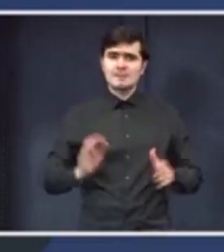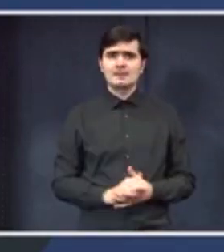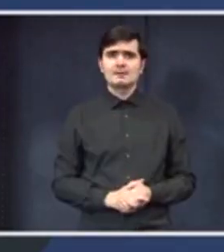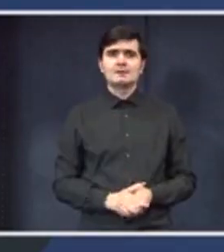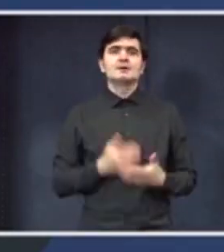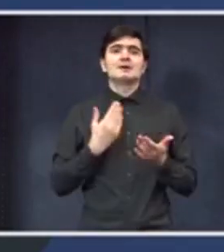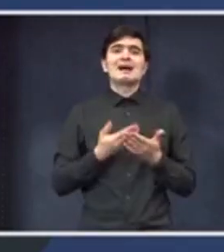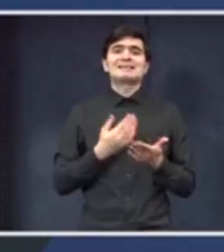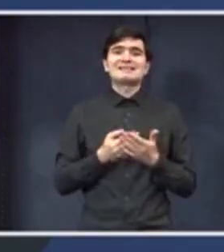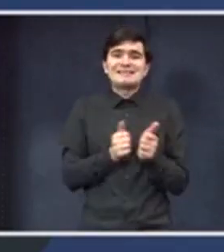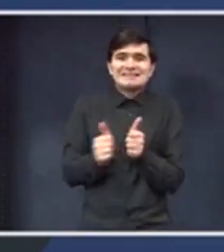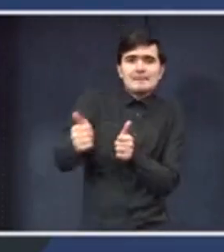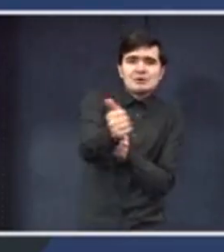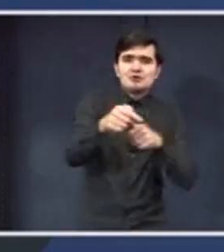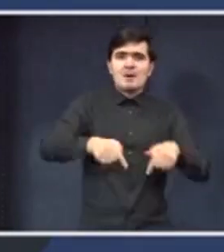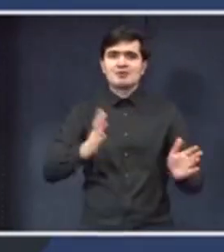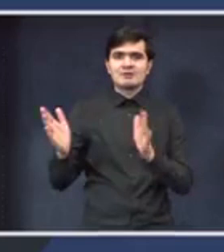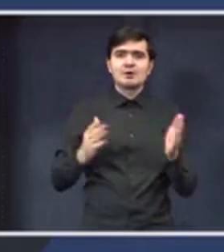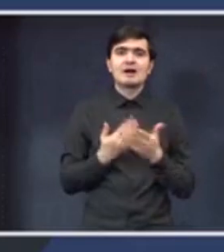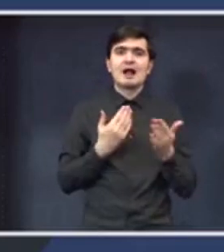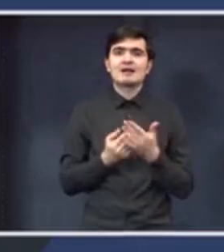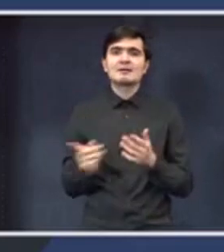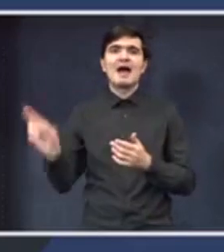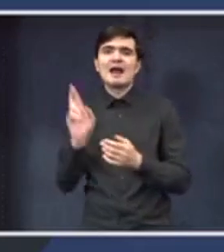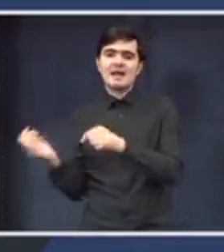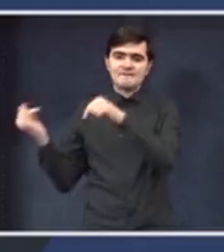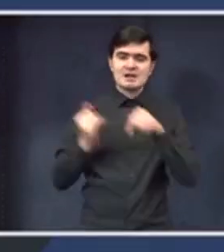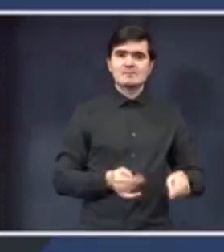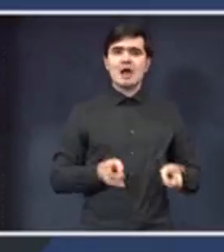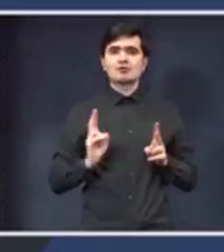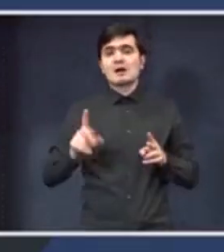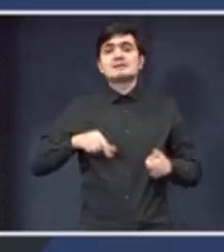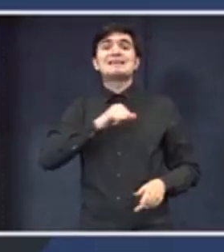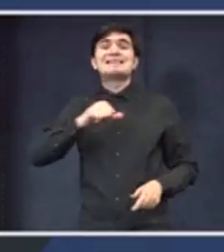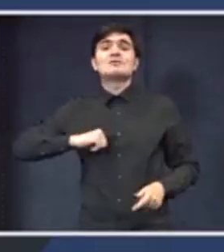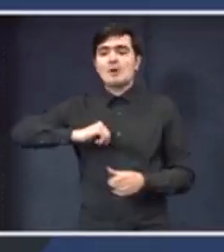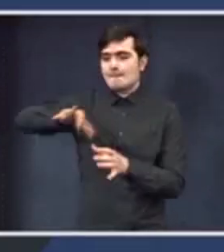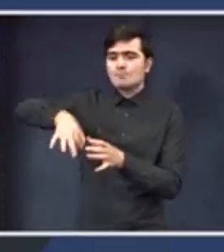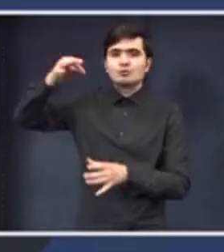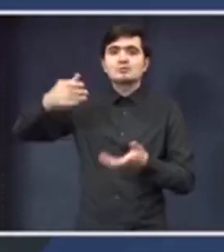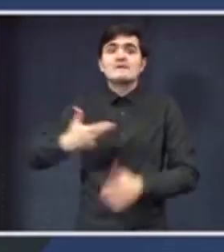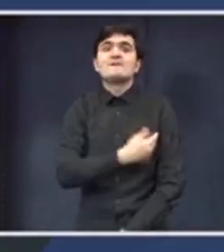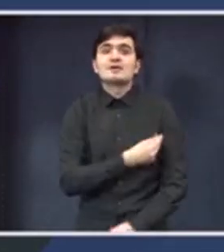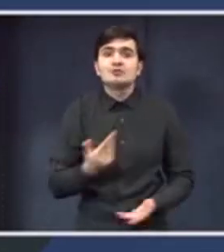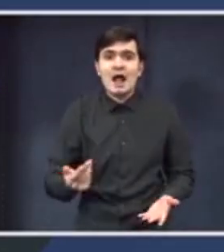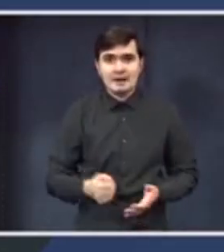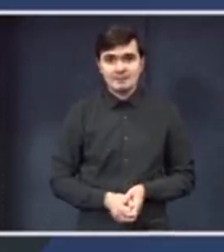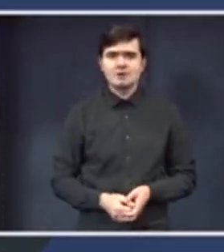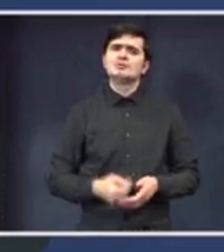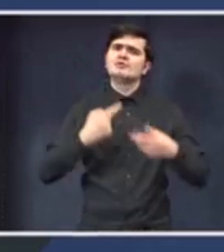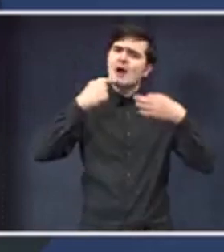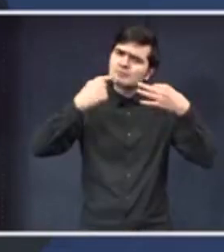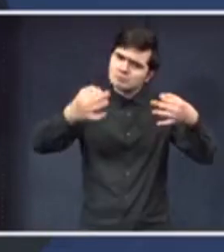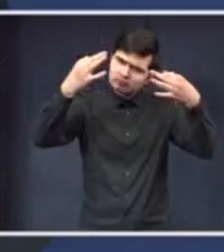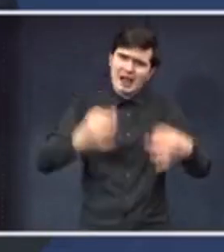să trecem peste această perioadă, ca să revenim la normalitate, este singura soluție, vaccinarea. Și ne-am asigurat că vom avea dozele de